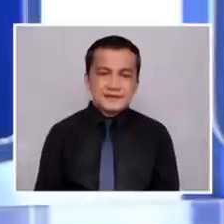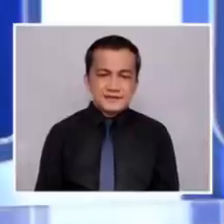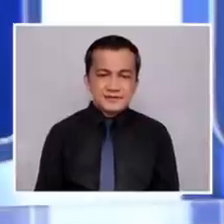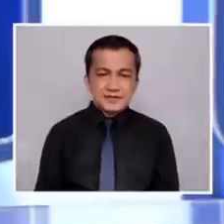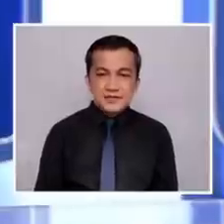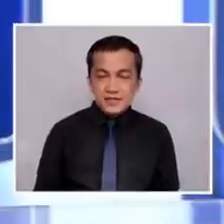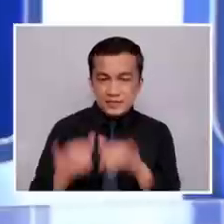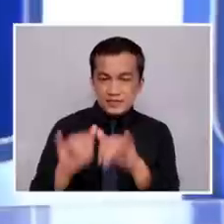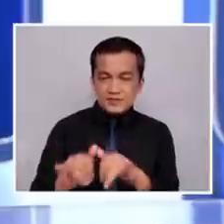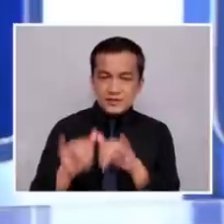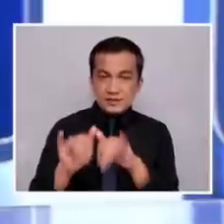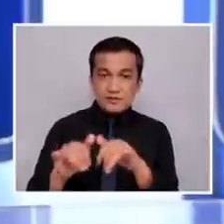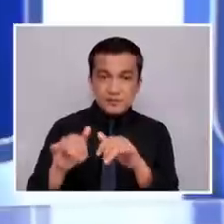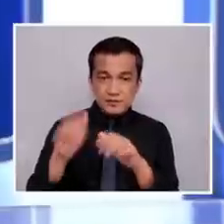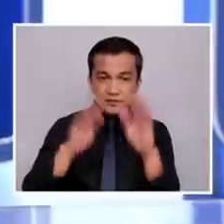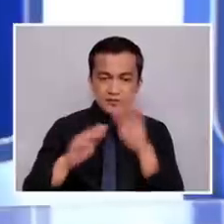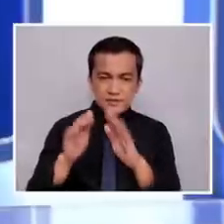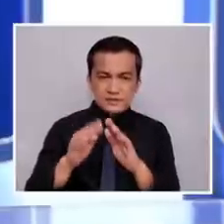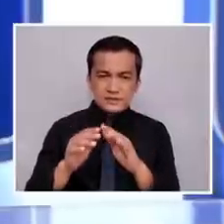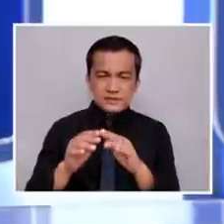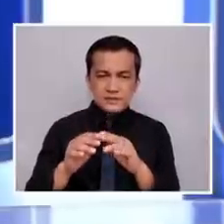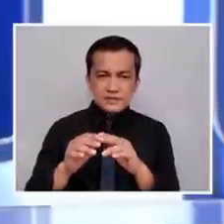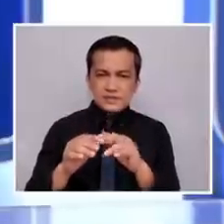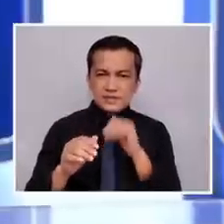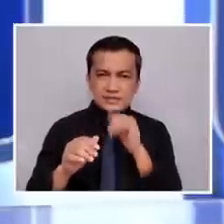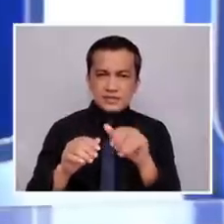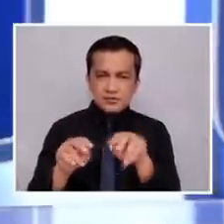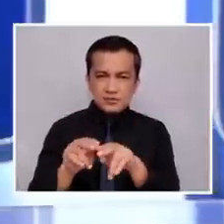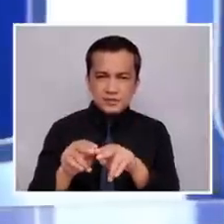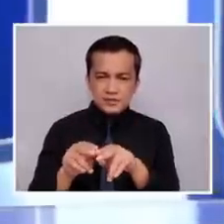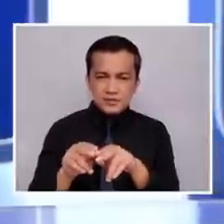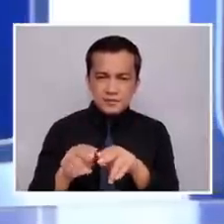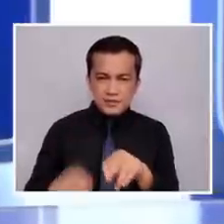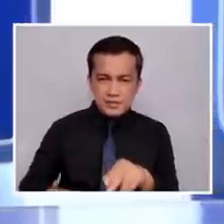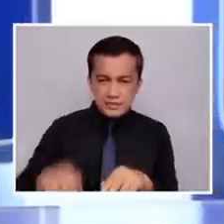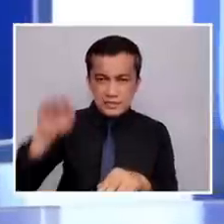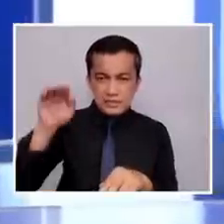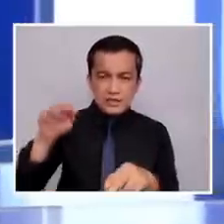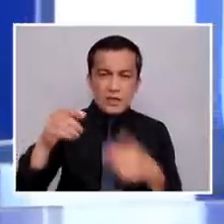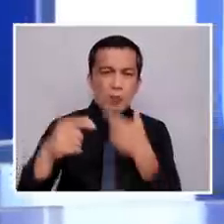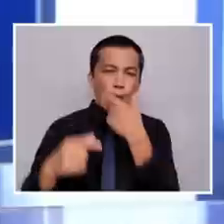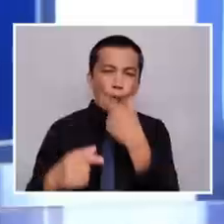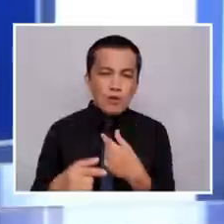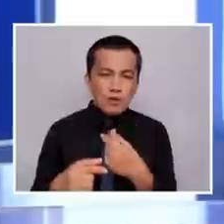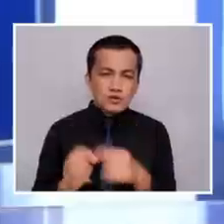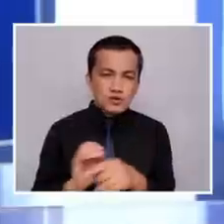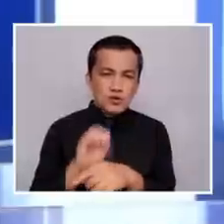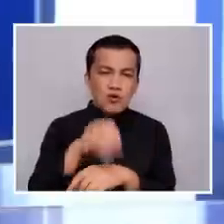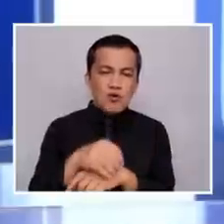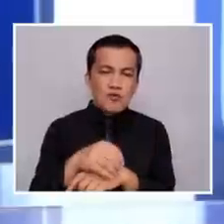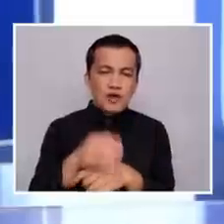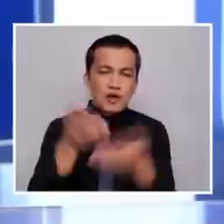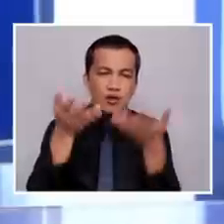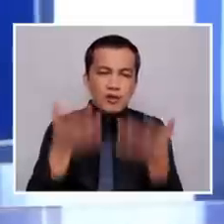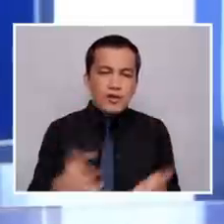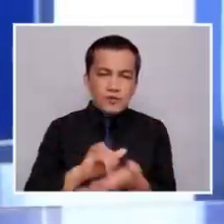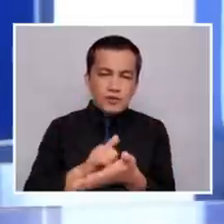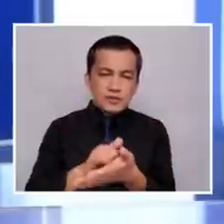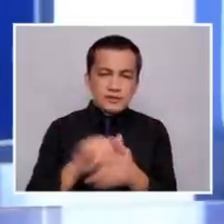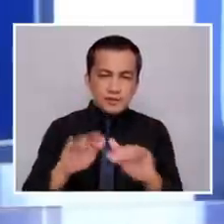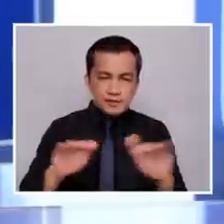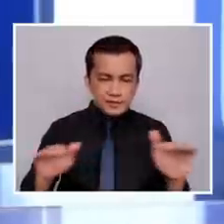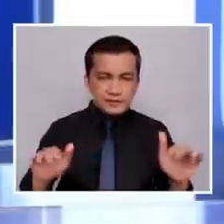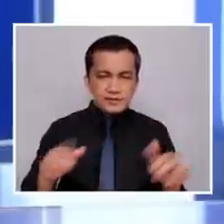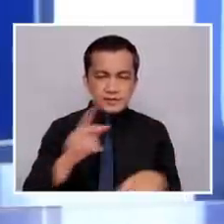Nananatili pa rin problema ang dinormal na paglaki, pangangayayat at pagiging overweight ng ilang kabataan sa bansa ayon sa